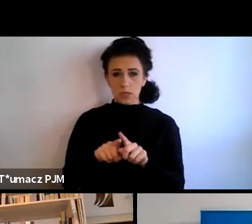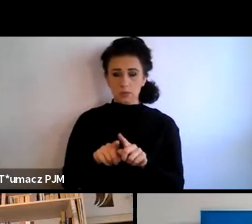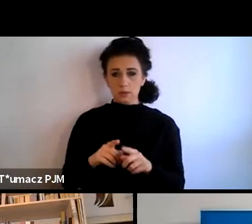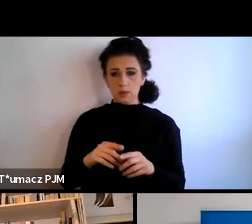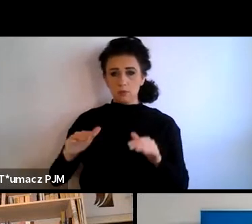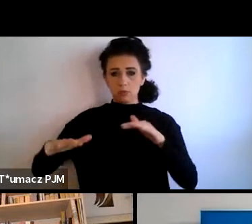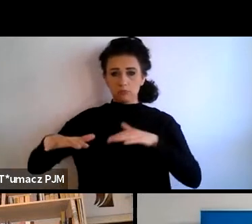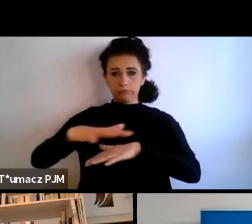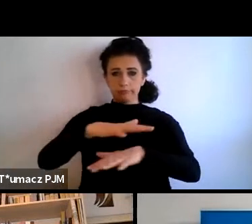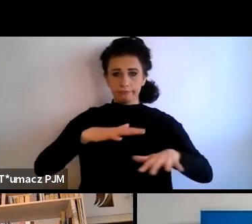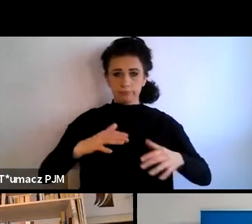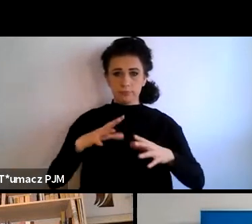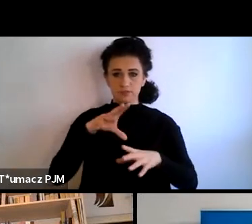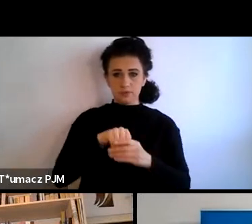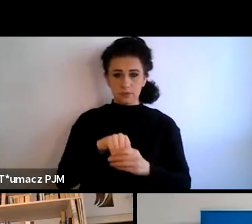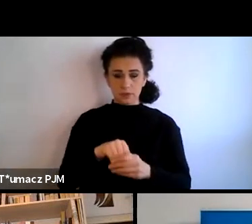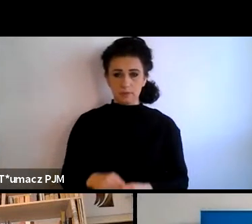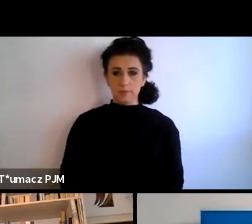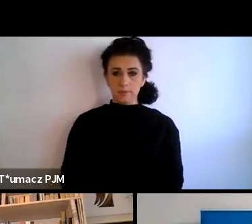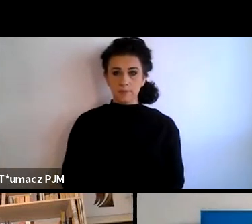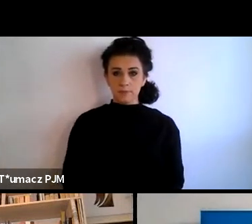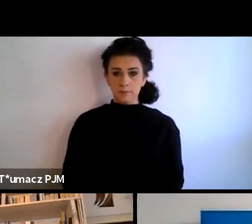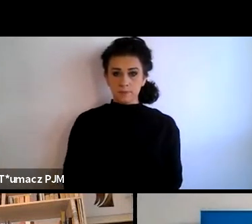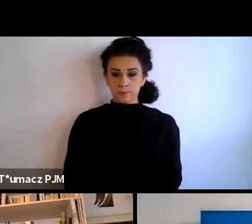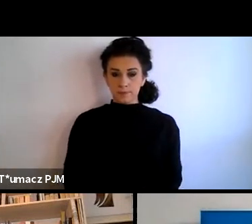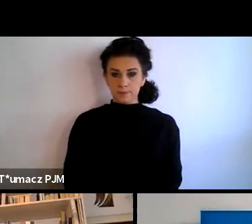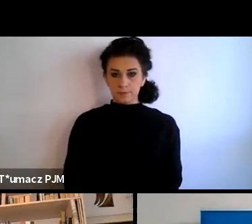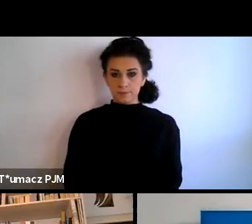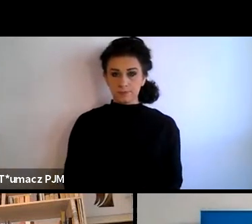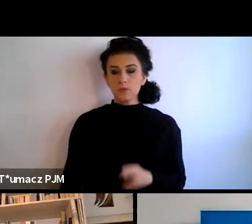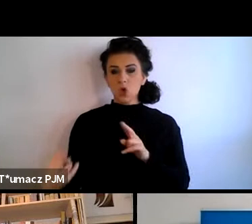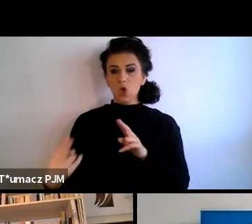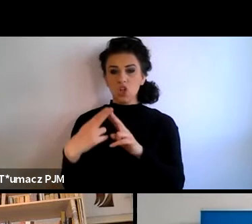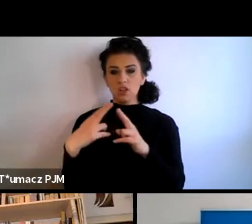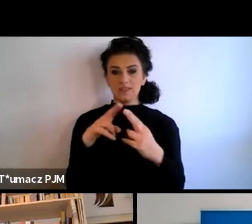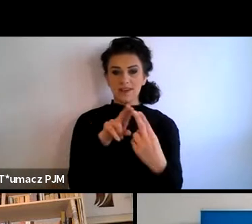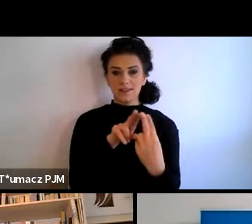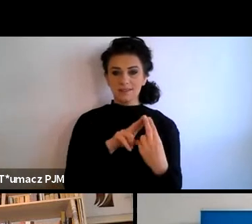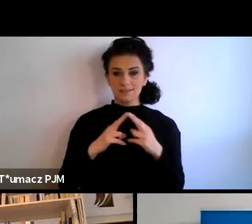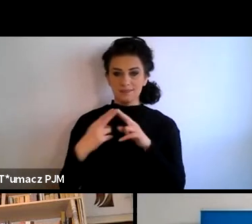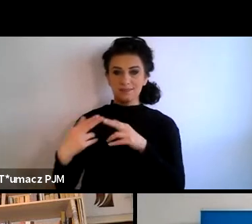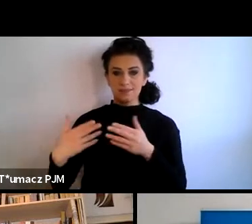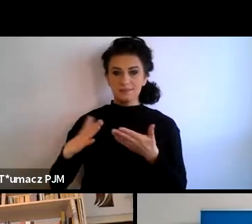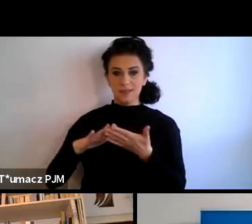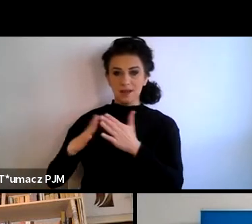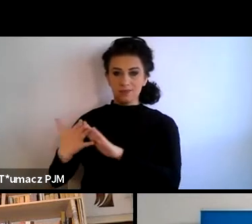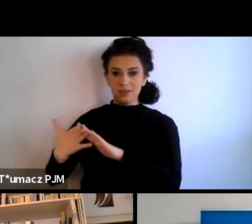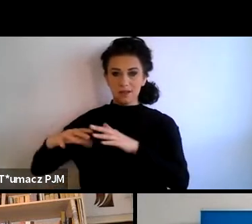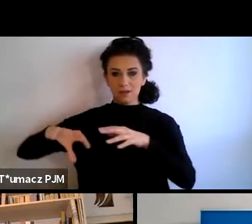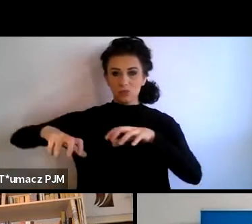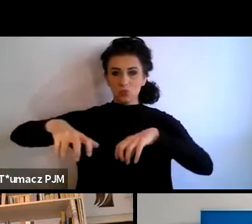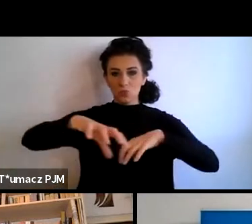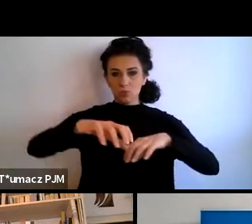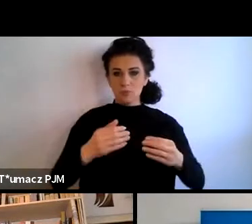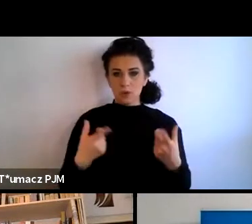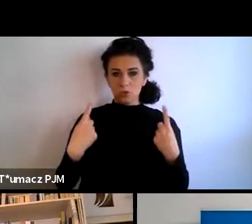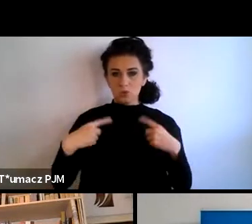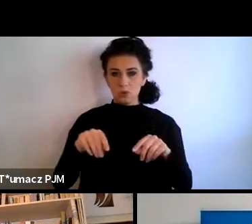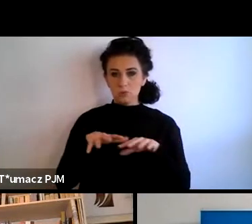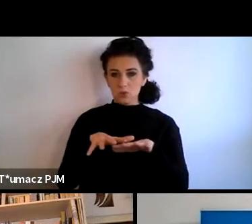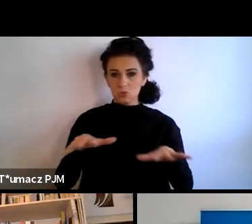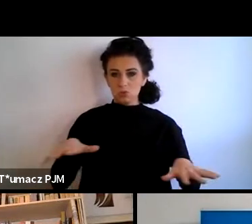więc tych pewnych tych kontaktów, tych węzłów jest dość